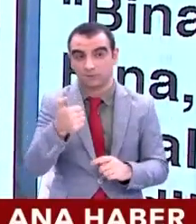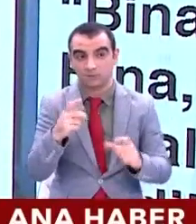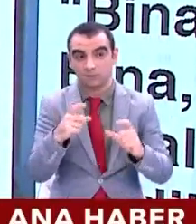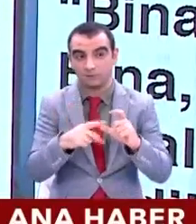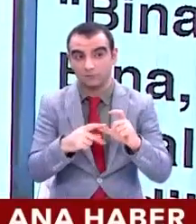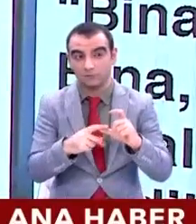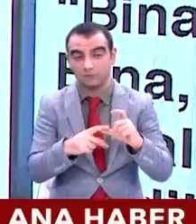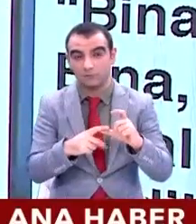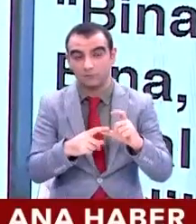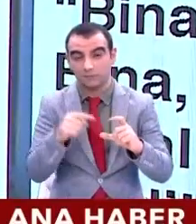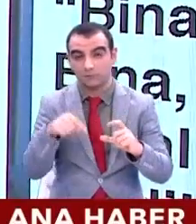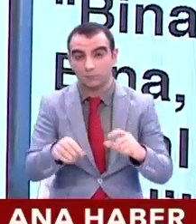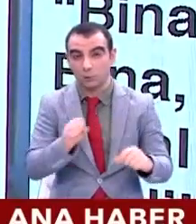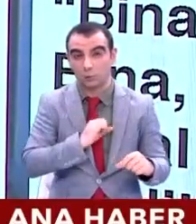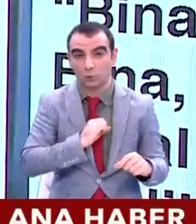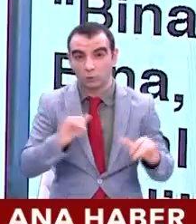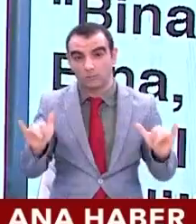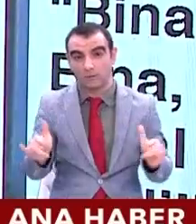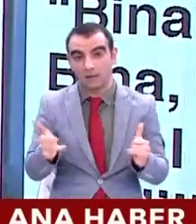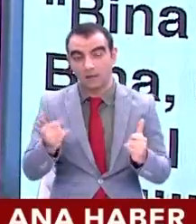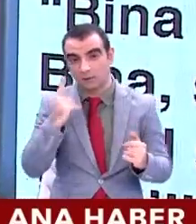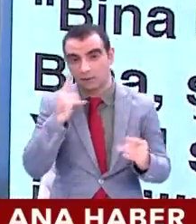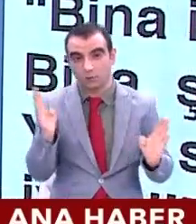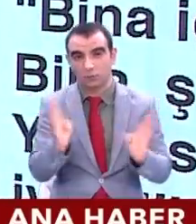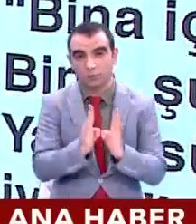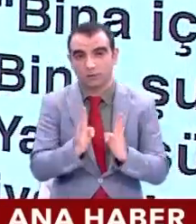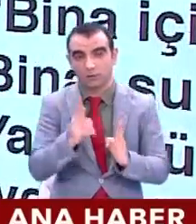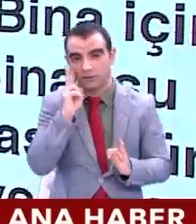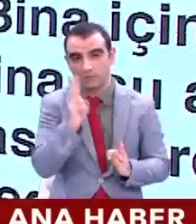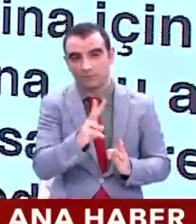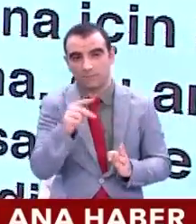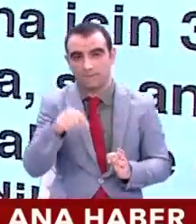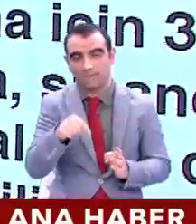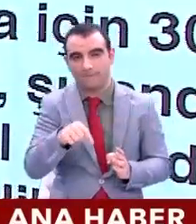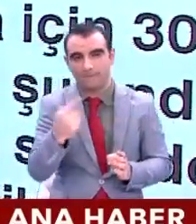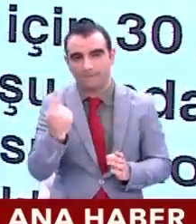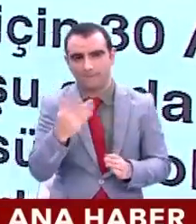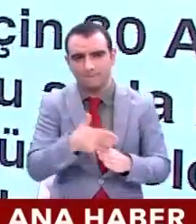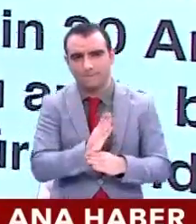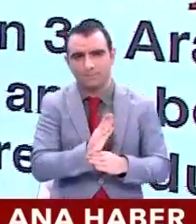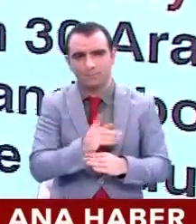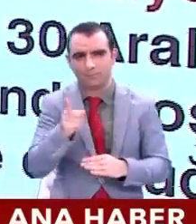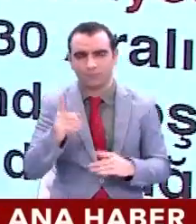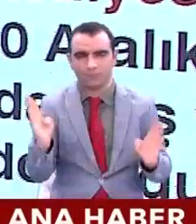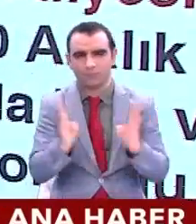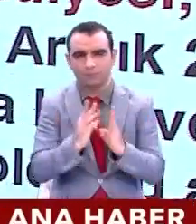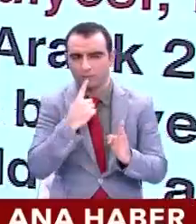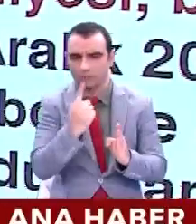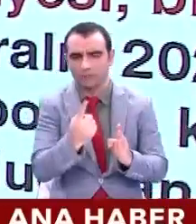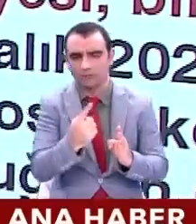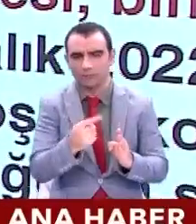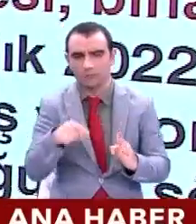600 Şubat'ta bu korkunç felaketle yüzleşiyoruz bakınız şimdi başka bir gerçeklikle şimdi daha karşılaştı Ee size